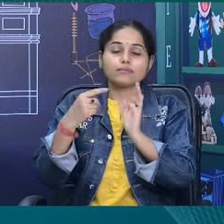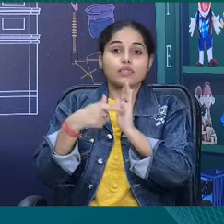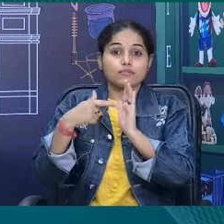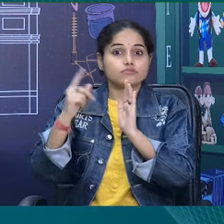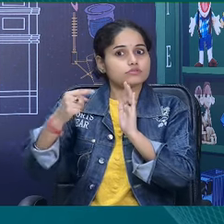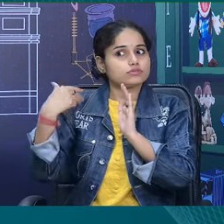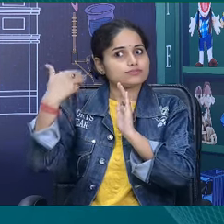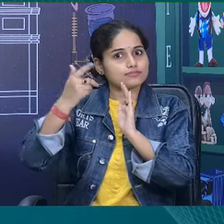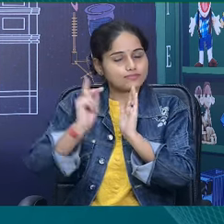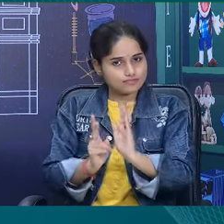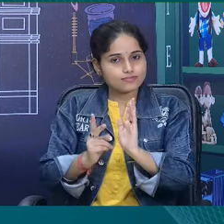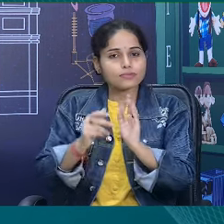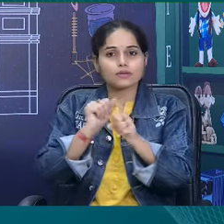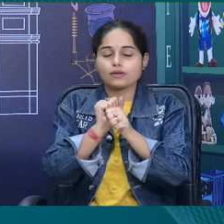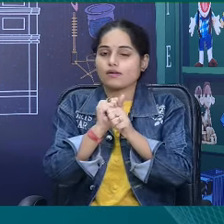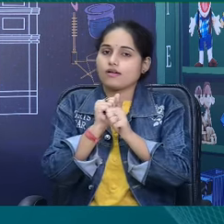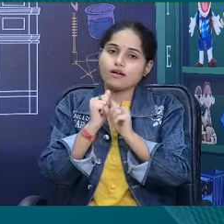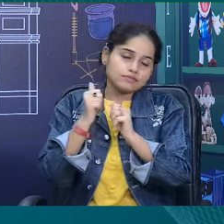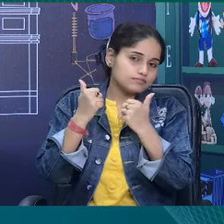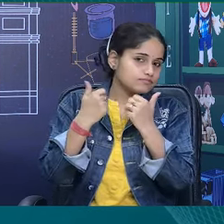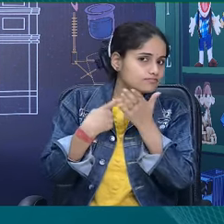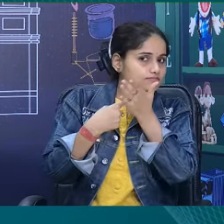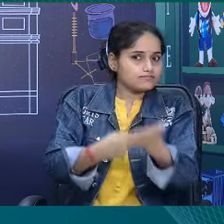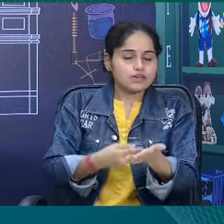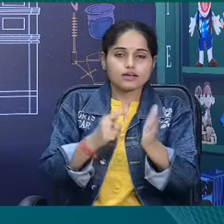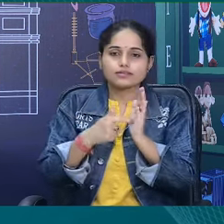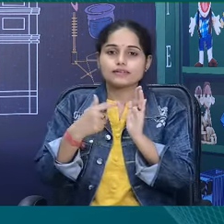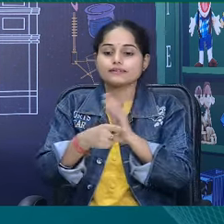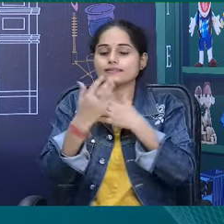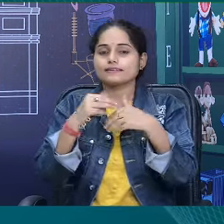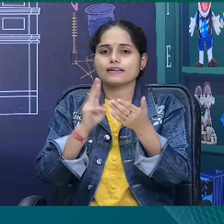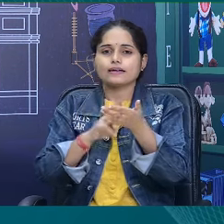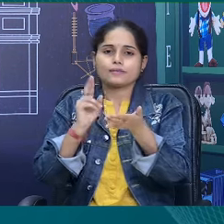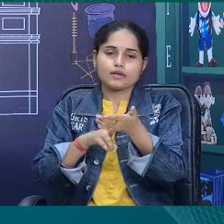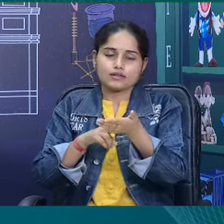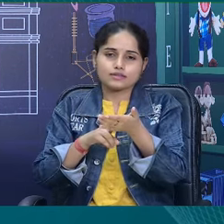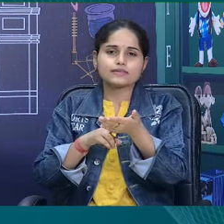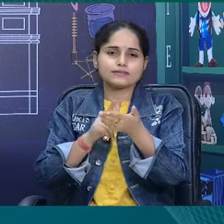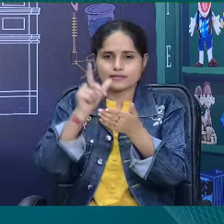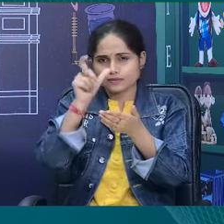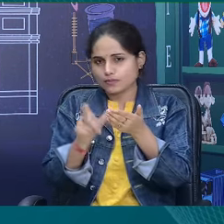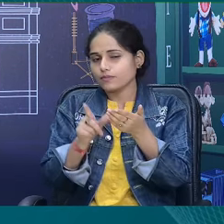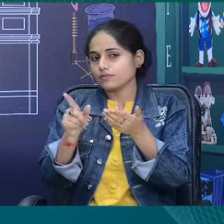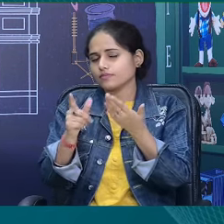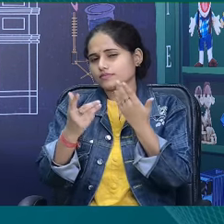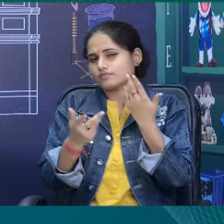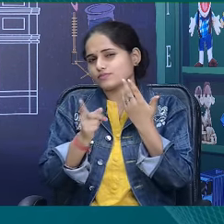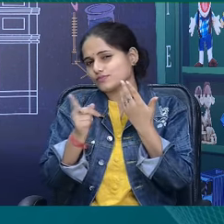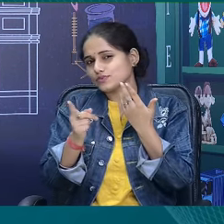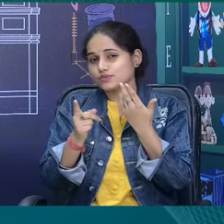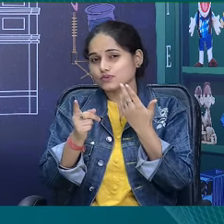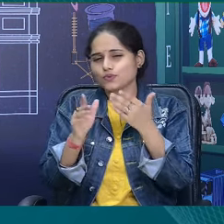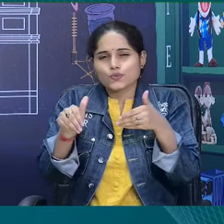सनीय रहा है सराहनीय रहा है इसके बाद सर हम बात करेंगे एमएफ हुसैन जी जी की जिनको मुझे लगता है कि कोई